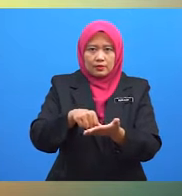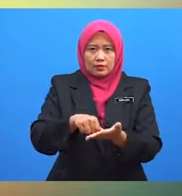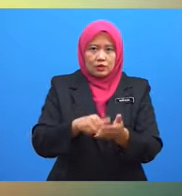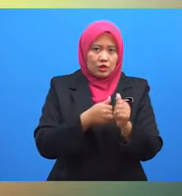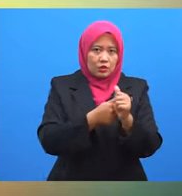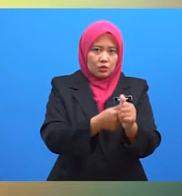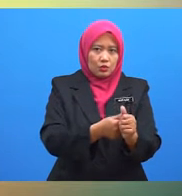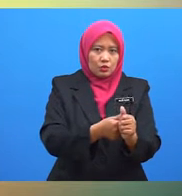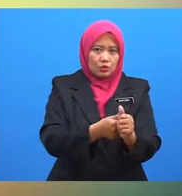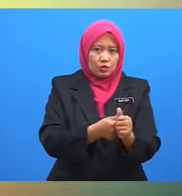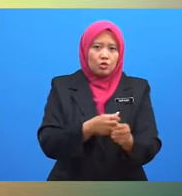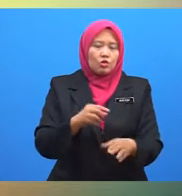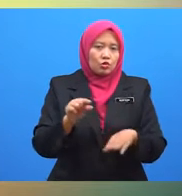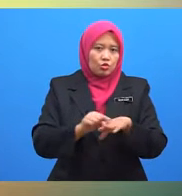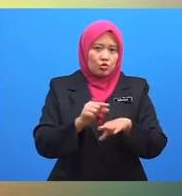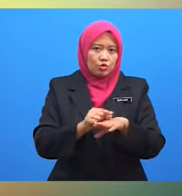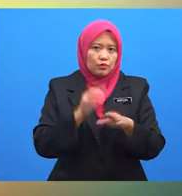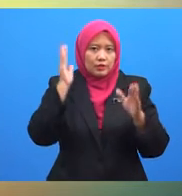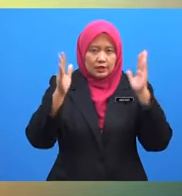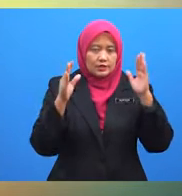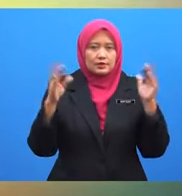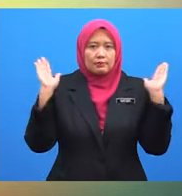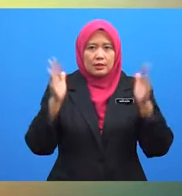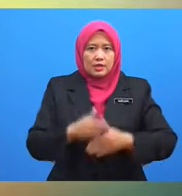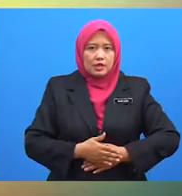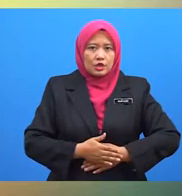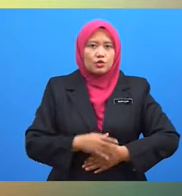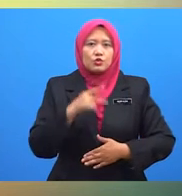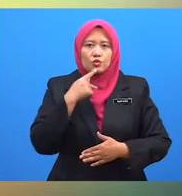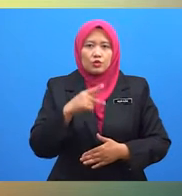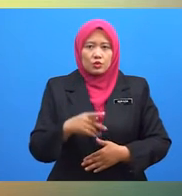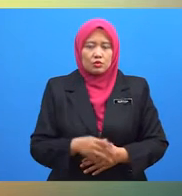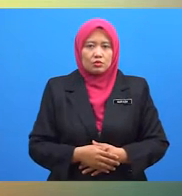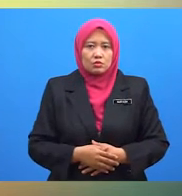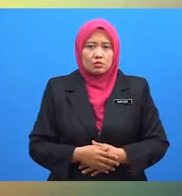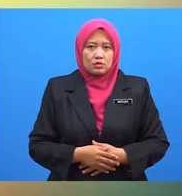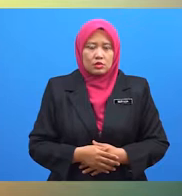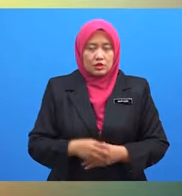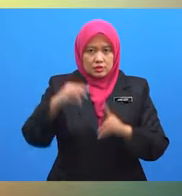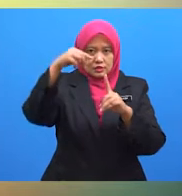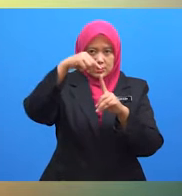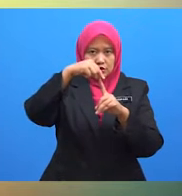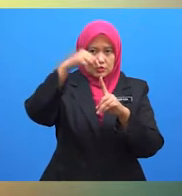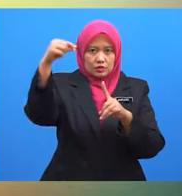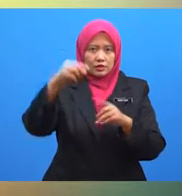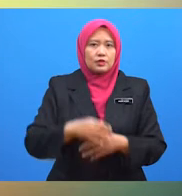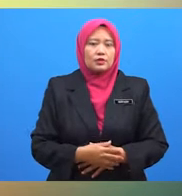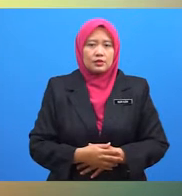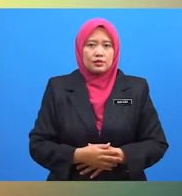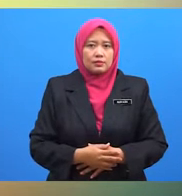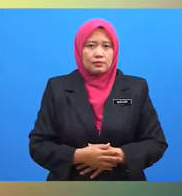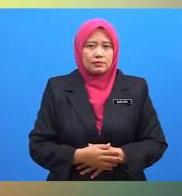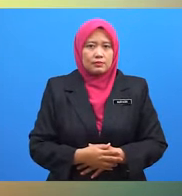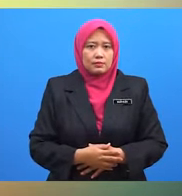Melayu kuno pada abad ke-7. Kecuali A. Batu bersurat di Minye